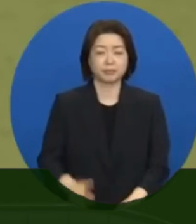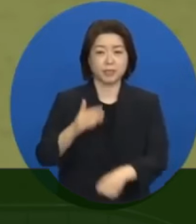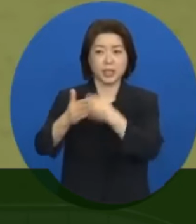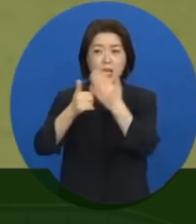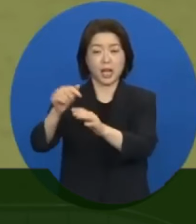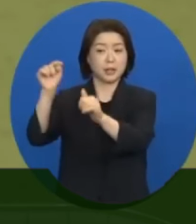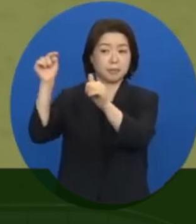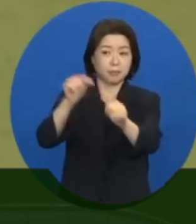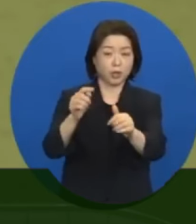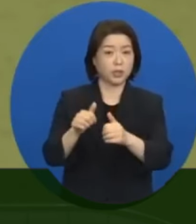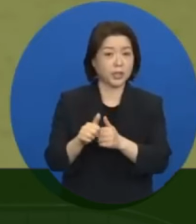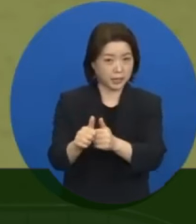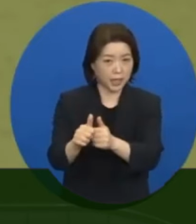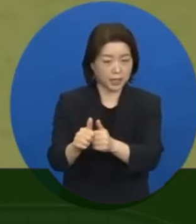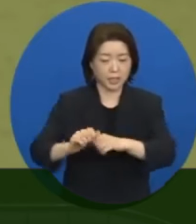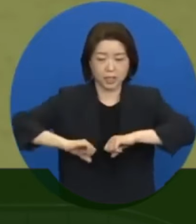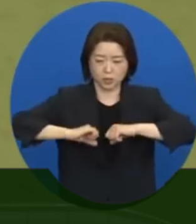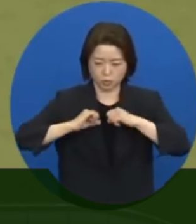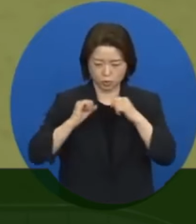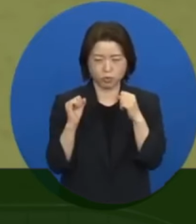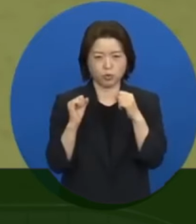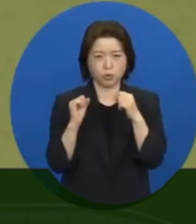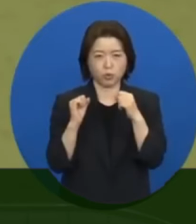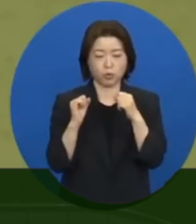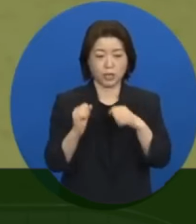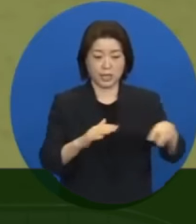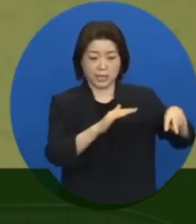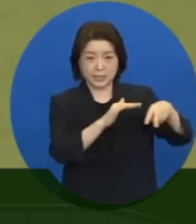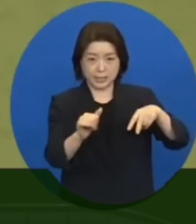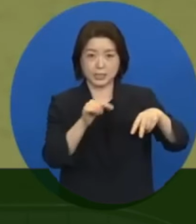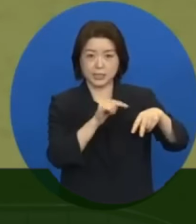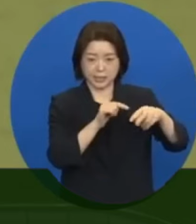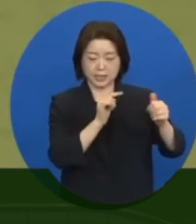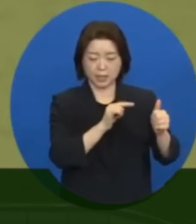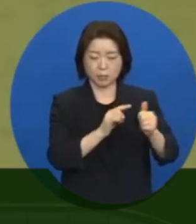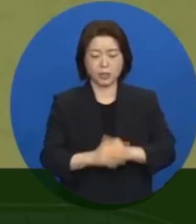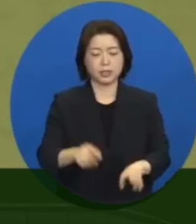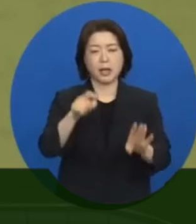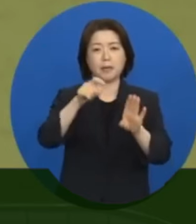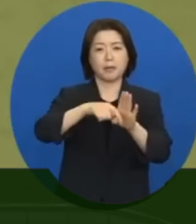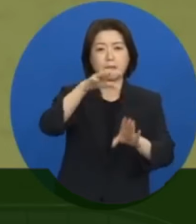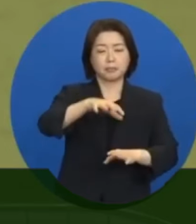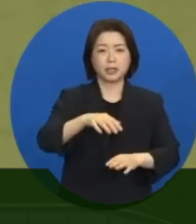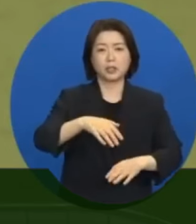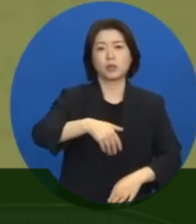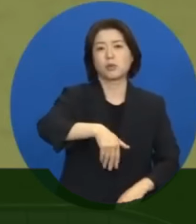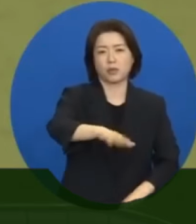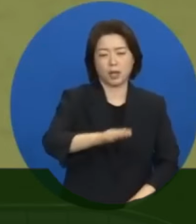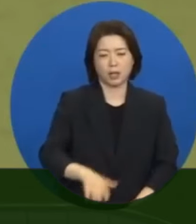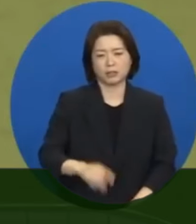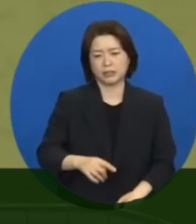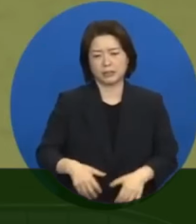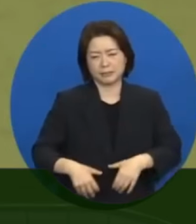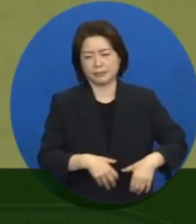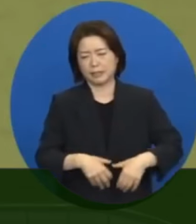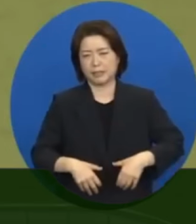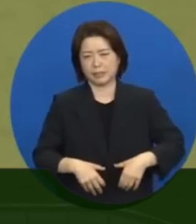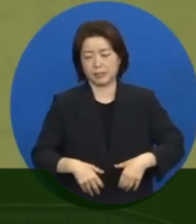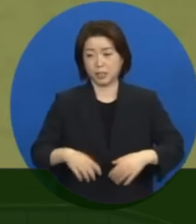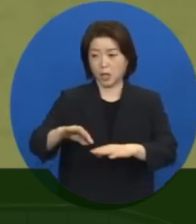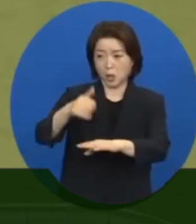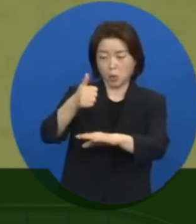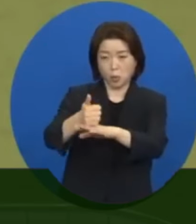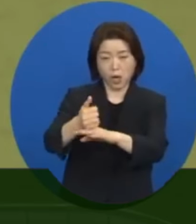명령에 따라서 순종하여 사무엘은 베들레헴으로 갑니다 사실을 가기를 주저했을 세운다고